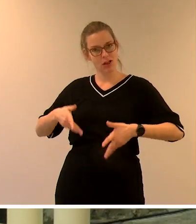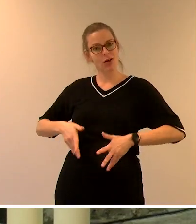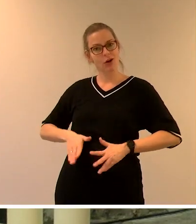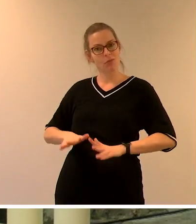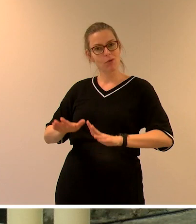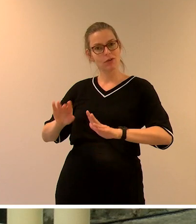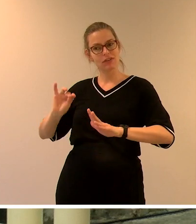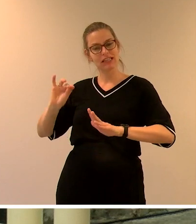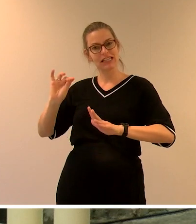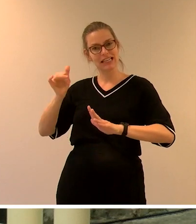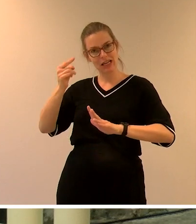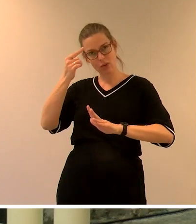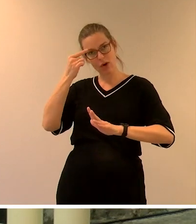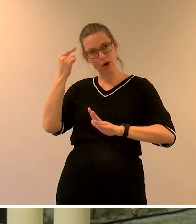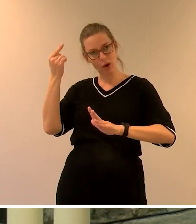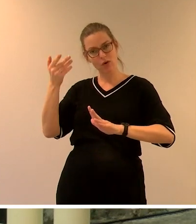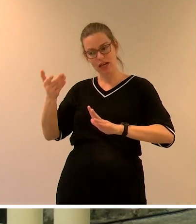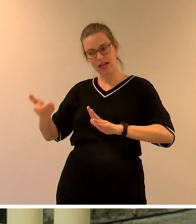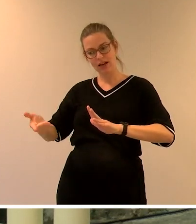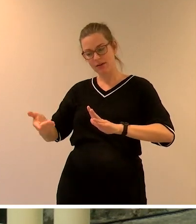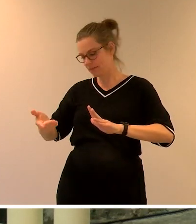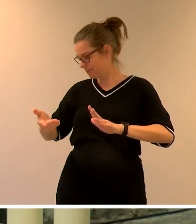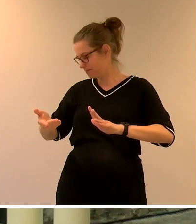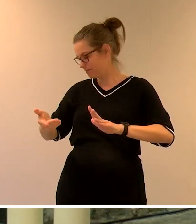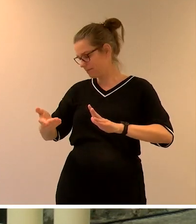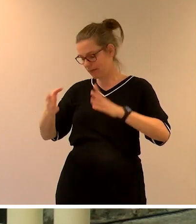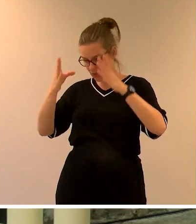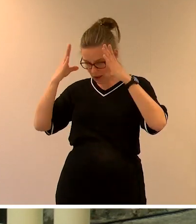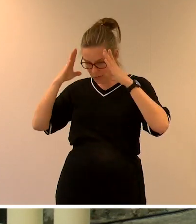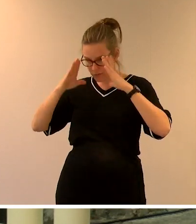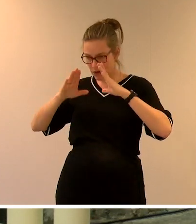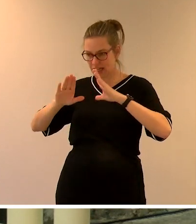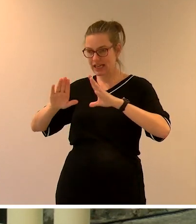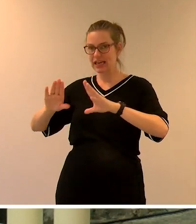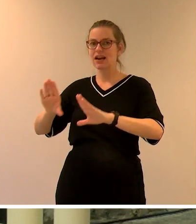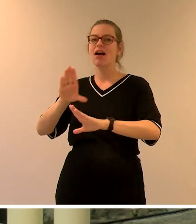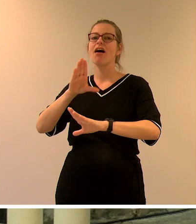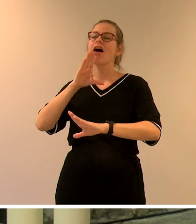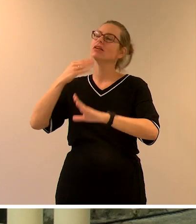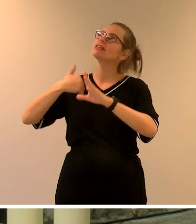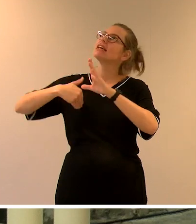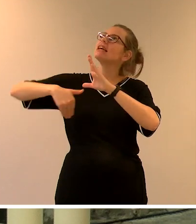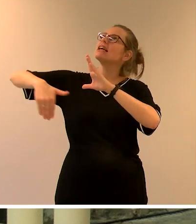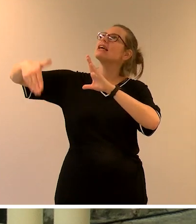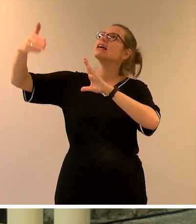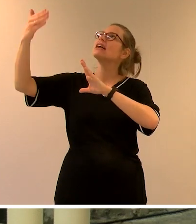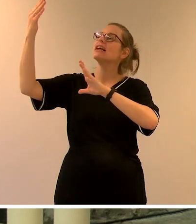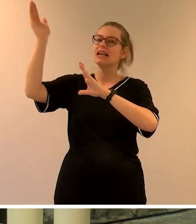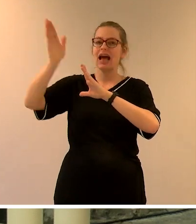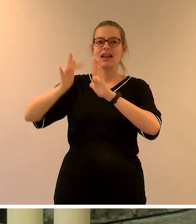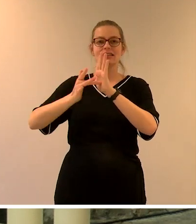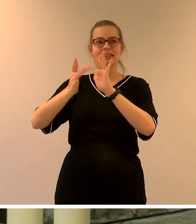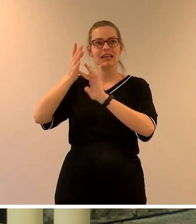een nieuwe koning. Die we mogen vereren als onze Heere en Heiland,